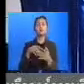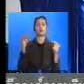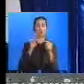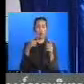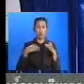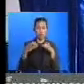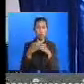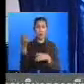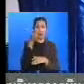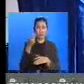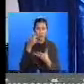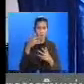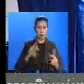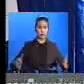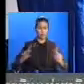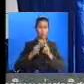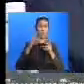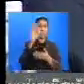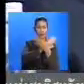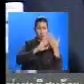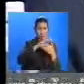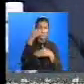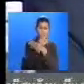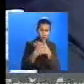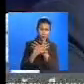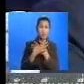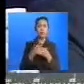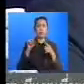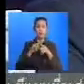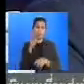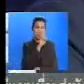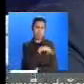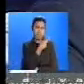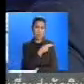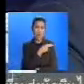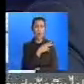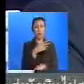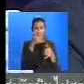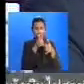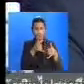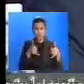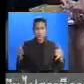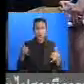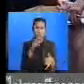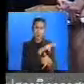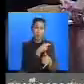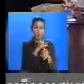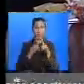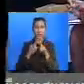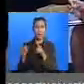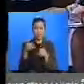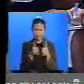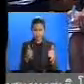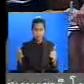อาเซียนกระทรวงการต่างประเทศพร้อมด้วยนายแพทย์สุภมิตรชุนสิทธิวัฒน์นายแพทย์คำนวลอึ้งชูศักดิ์และนายแพทย์ทวีโชติ